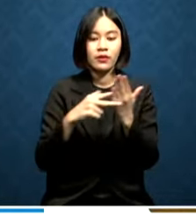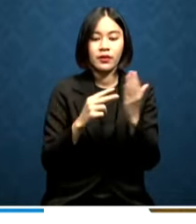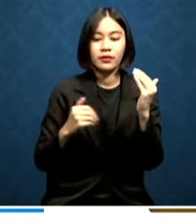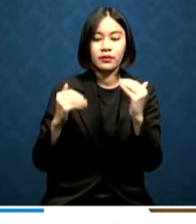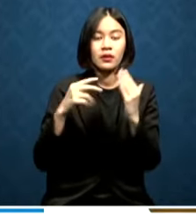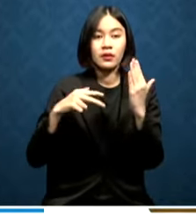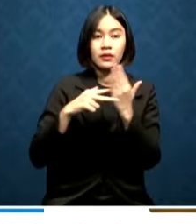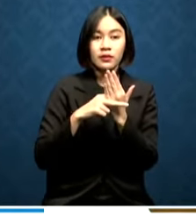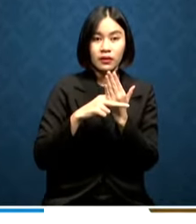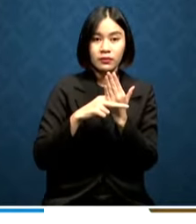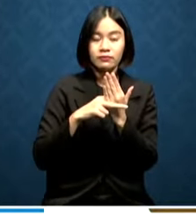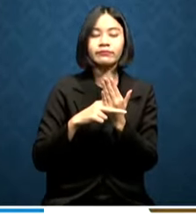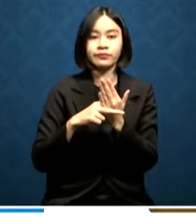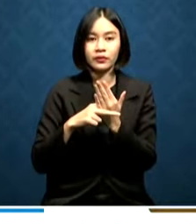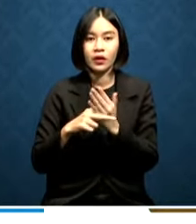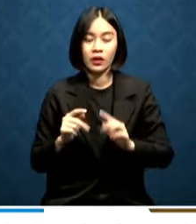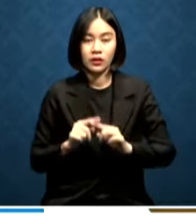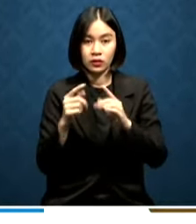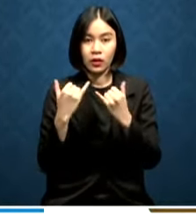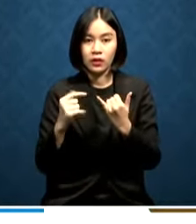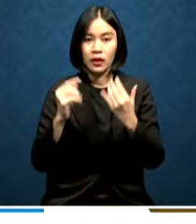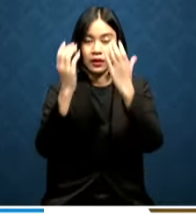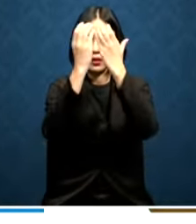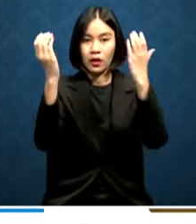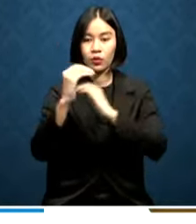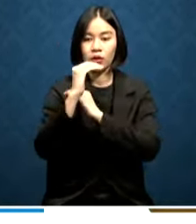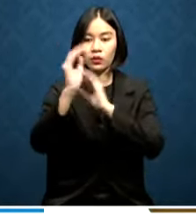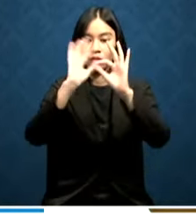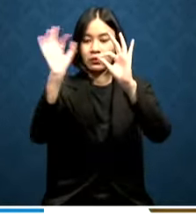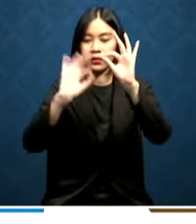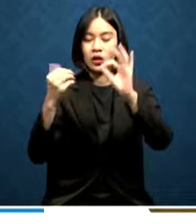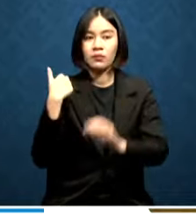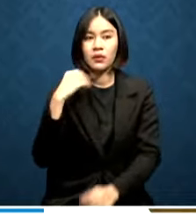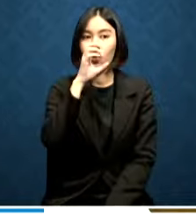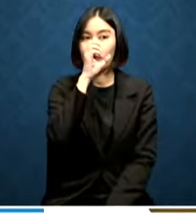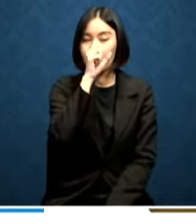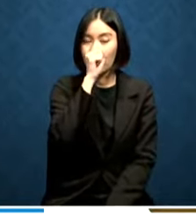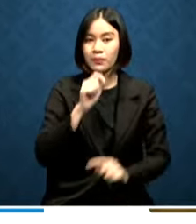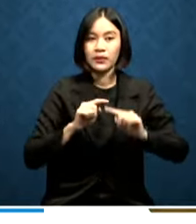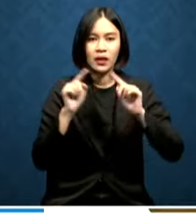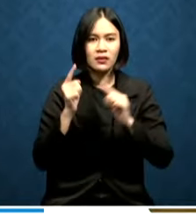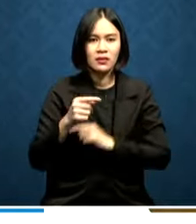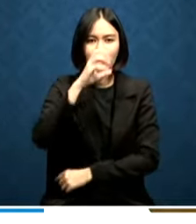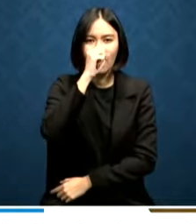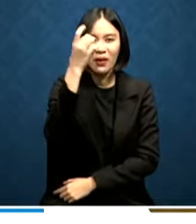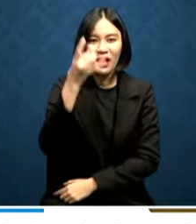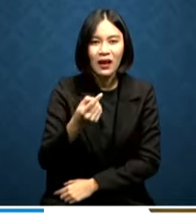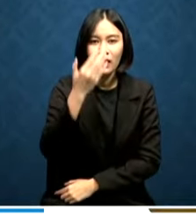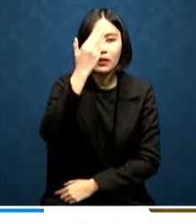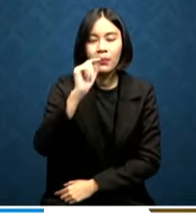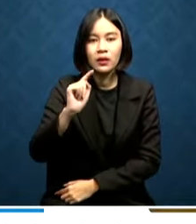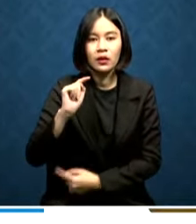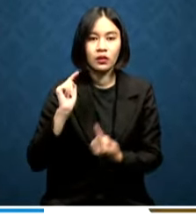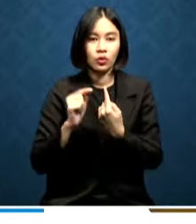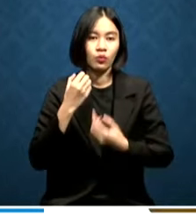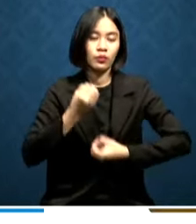ถูกไหมมีความเห็นเรื่องนี้แต่ขณะนี้รัฐธรรมนูญกำหนดเป็นแบบนี้เป็นความลับจริงๆแล้วมันจะความลับอะไรนักหนา